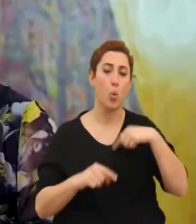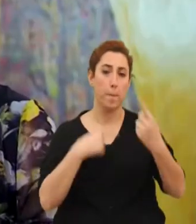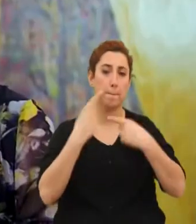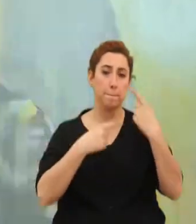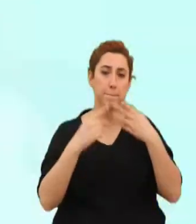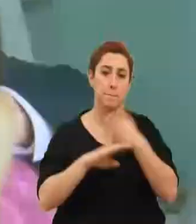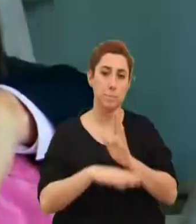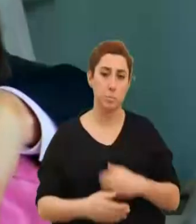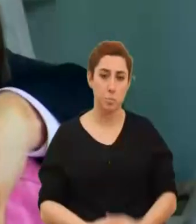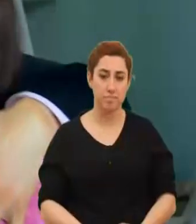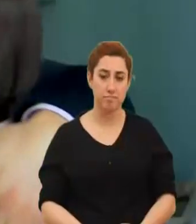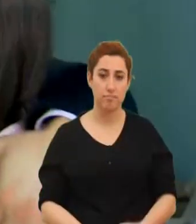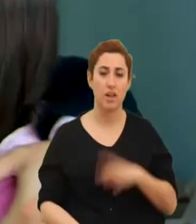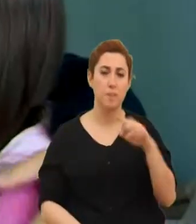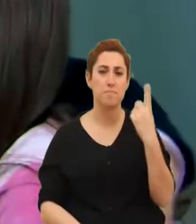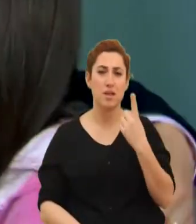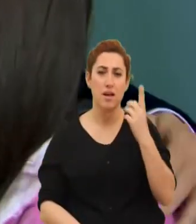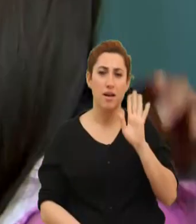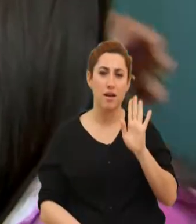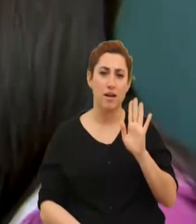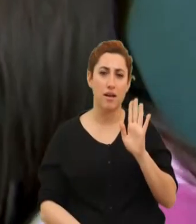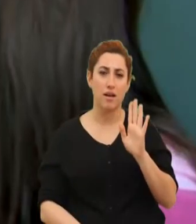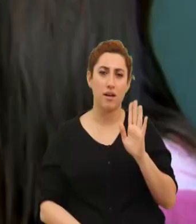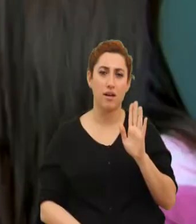onu da konuştuk aslında. Geçmiş. Ha bir dakika.